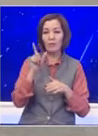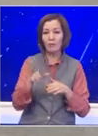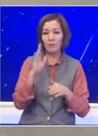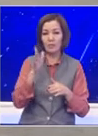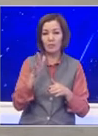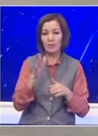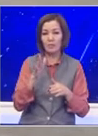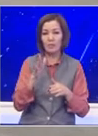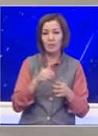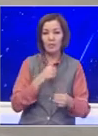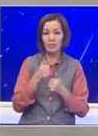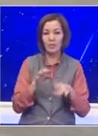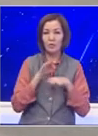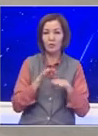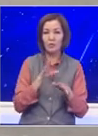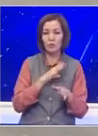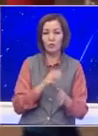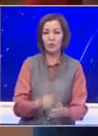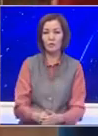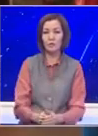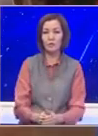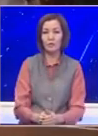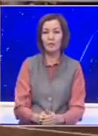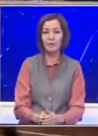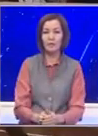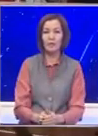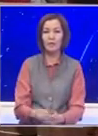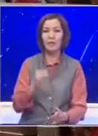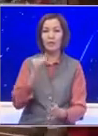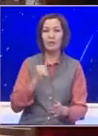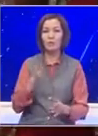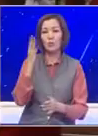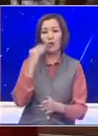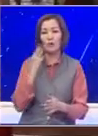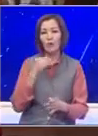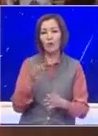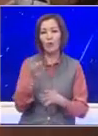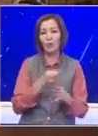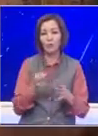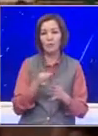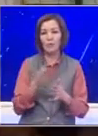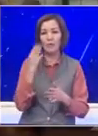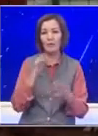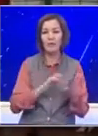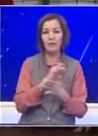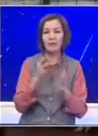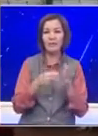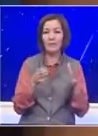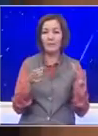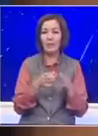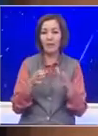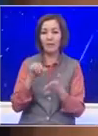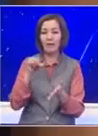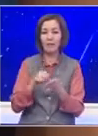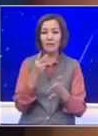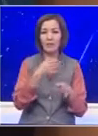чыксын дегендей сондай жоспар менен уюмдаштырып аткан жөнүбүз бар. Жетсу мен Алматы облысынан және Алматы қаласынан 8 команда келді.